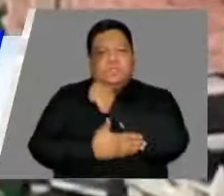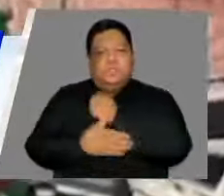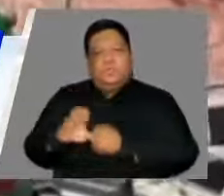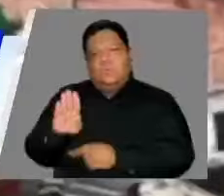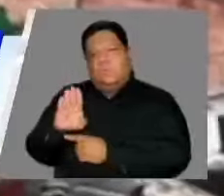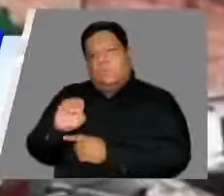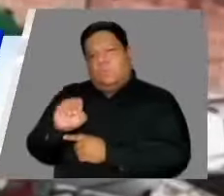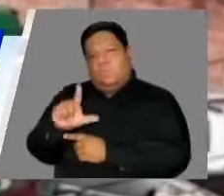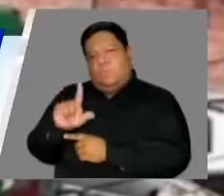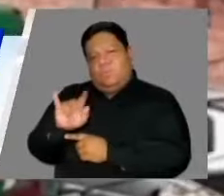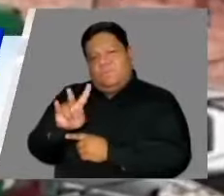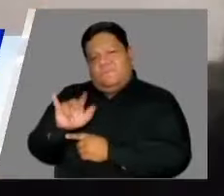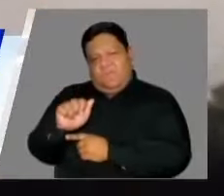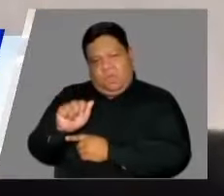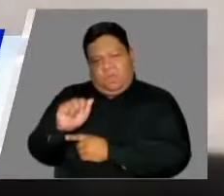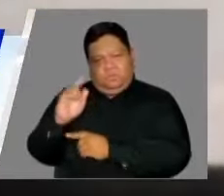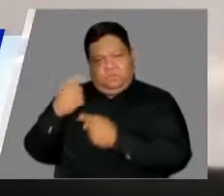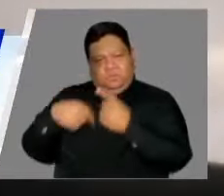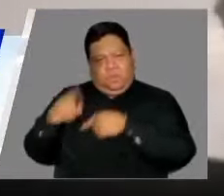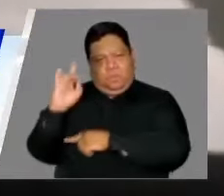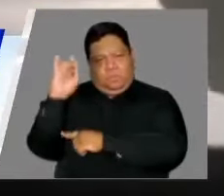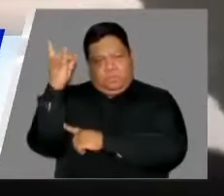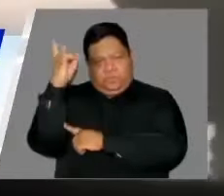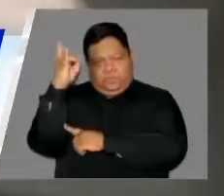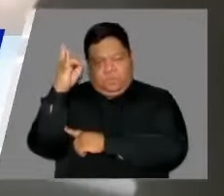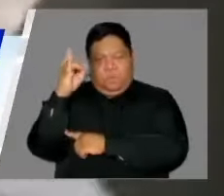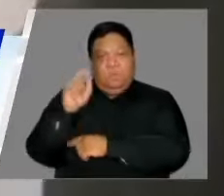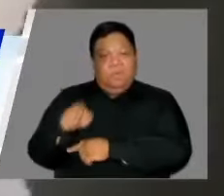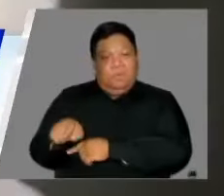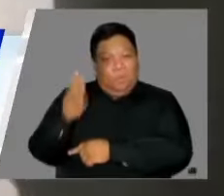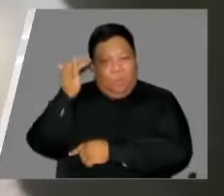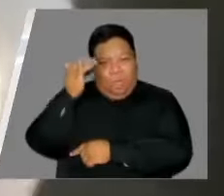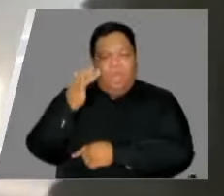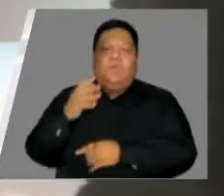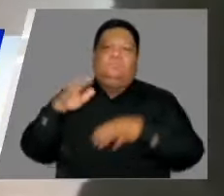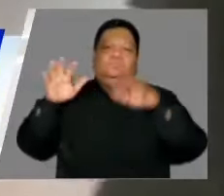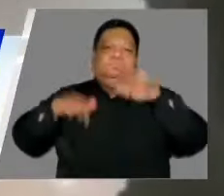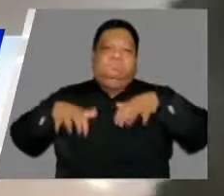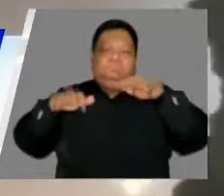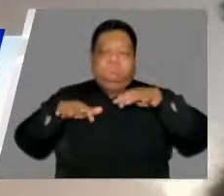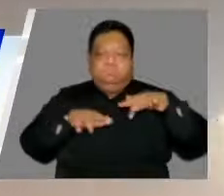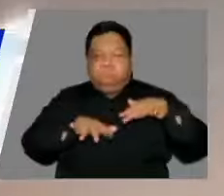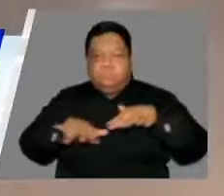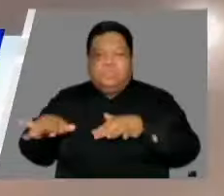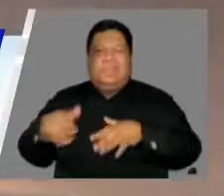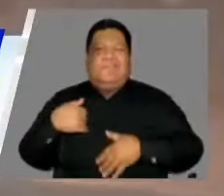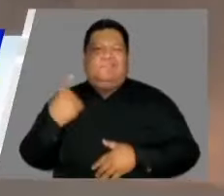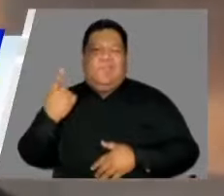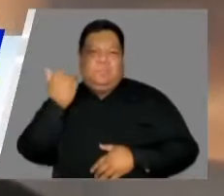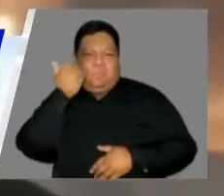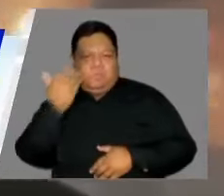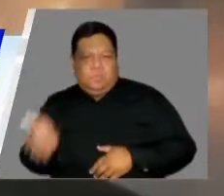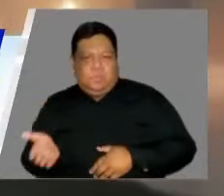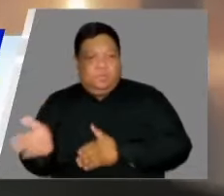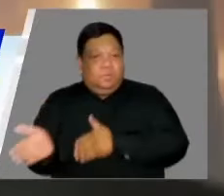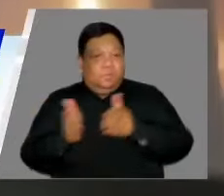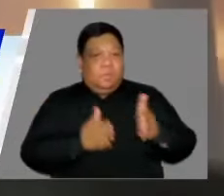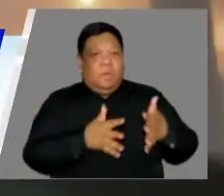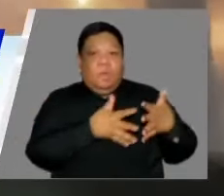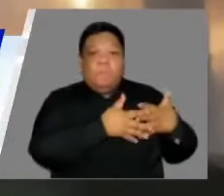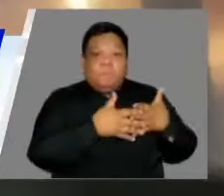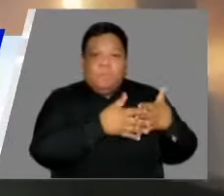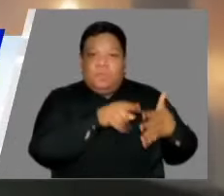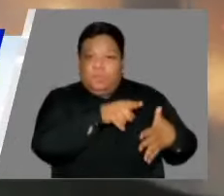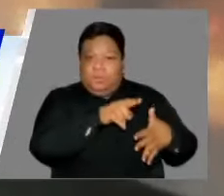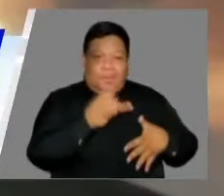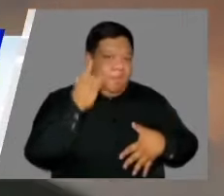equipment. Isang residente ang natagpo ang patay. Sa California, sa Amerika, nakuhanan ng video ang matinding blizzard o pagbagyo